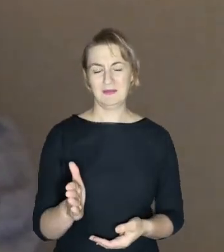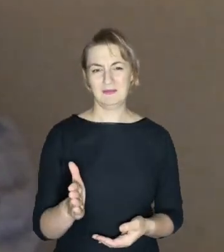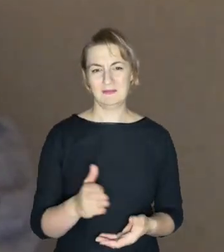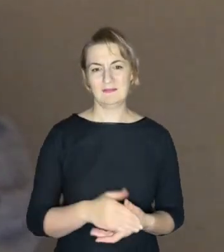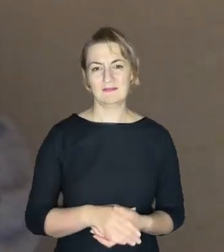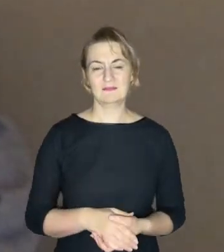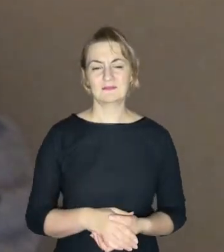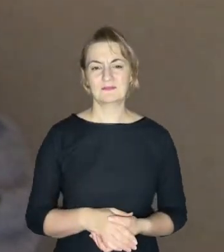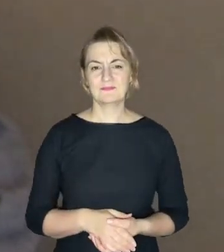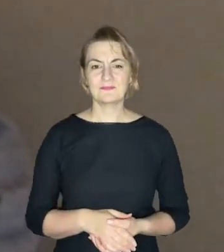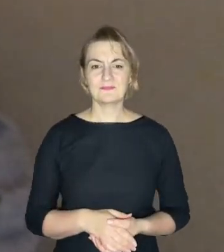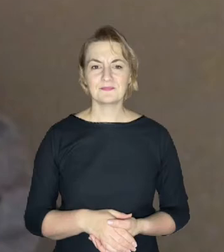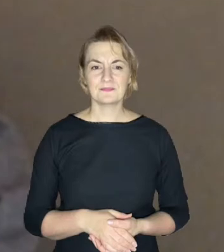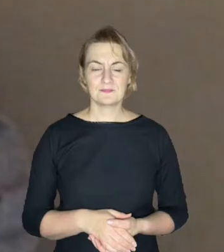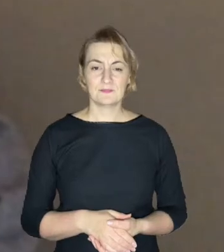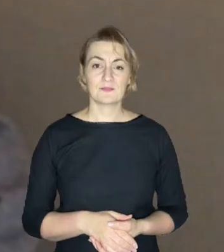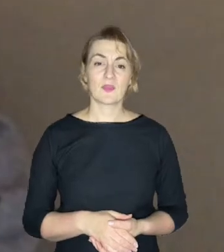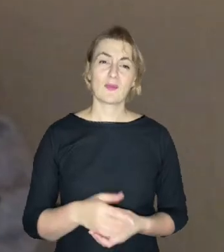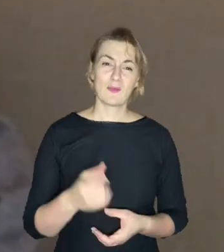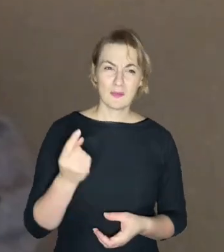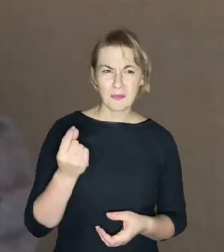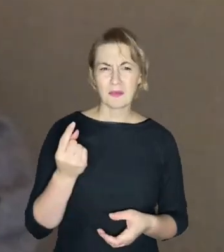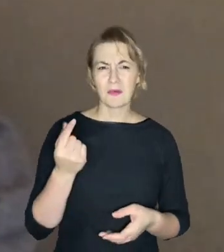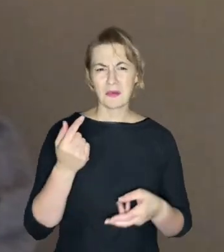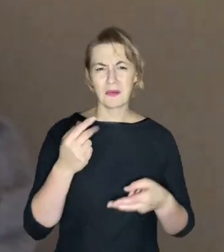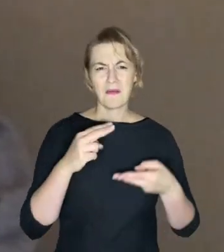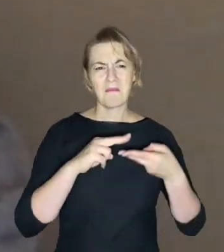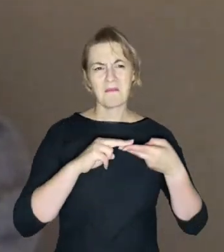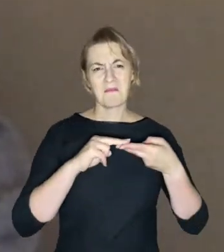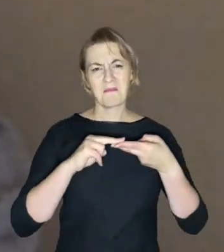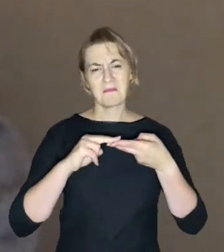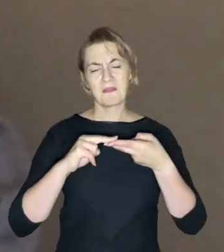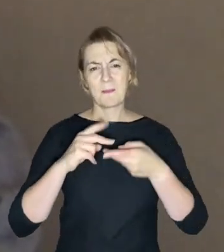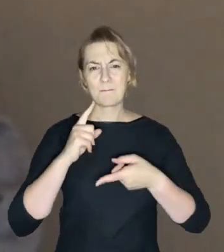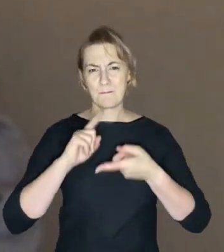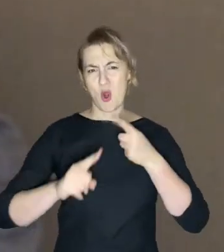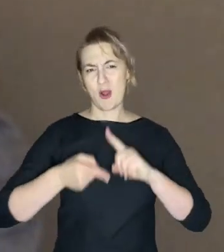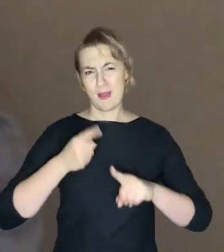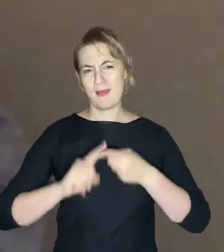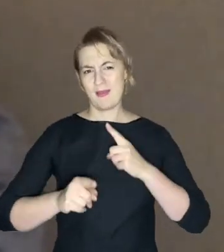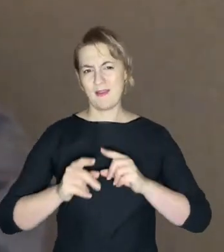rezultatów, tak? Mogą ewentualnie przedłużyć kadencję tym politykom.